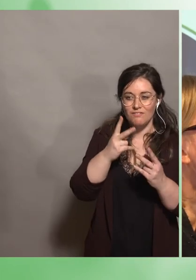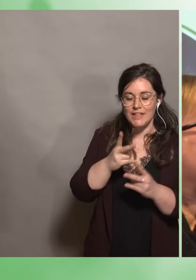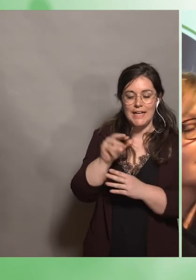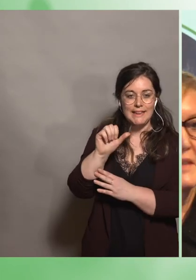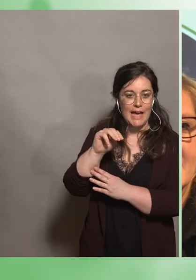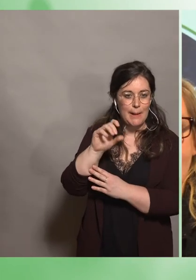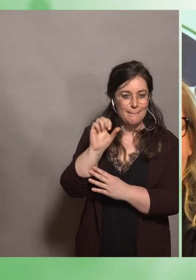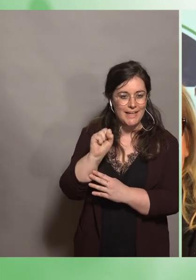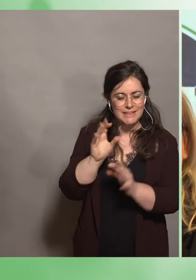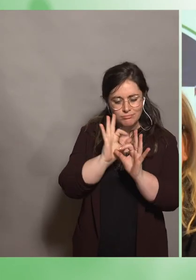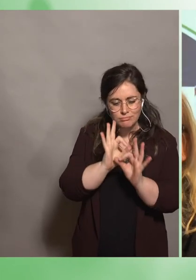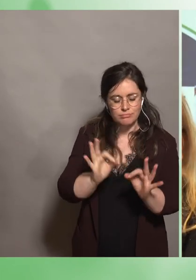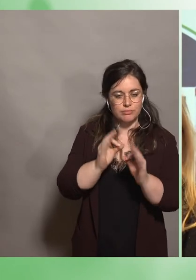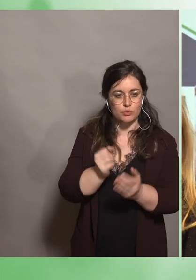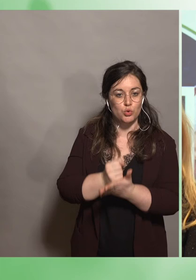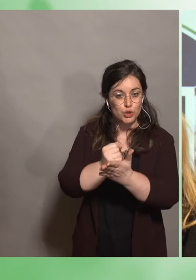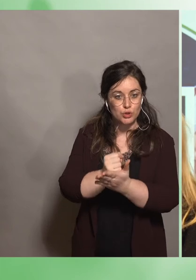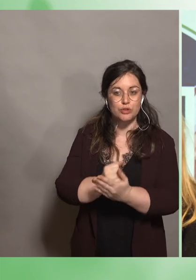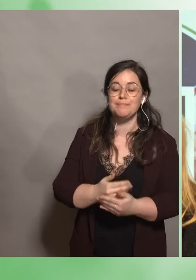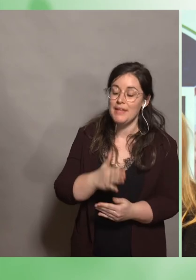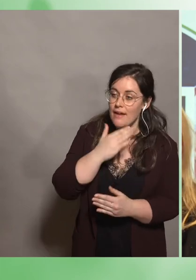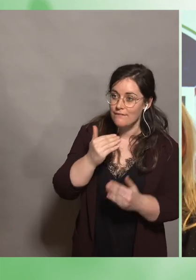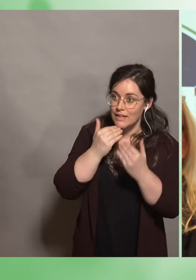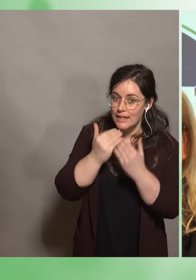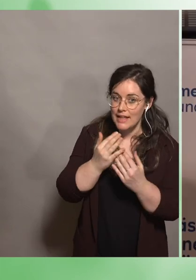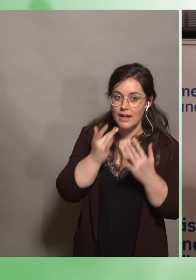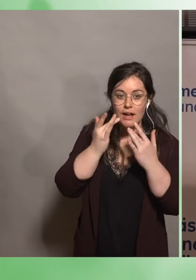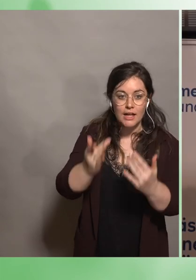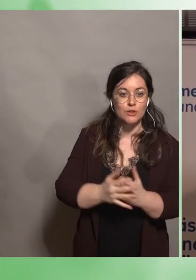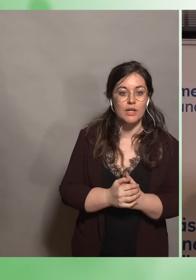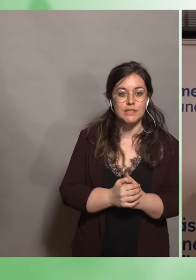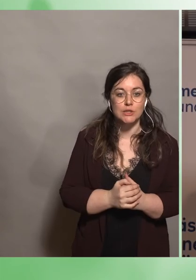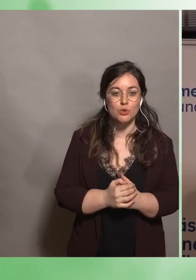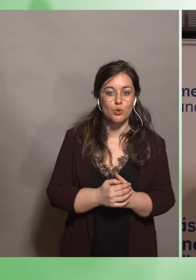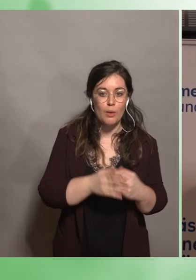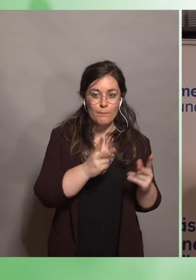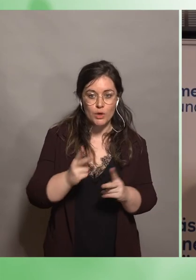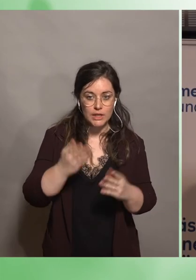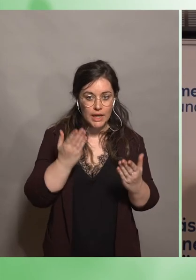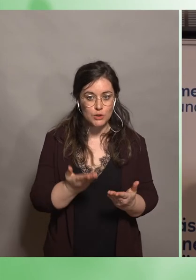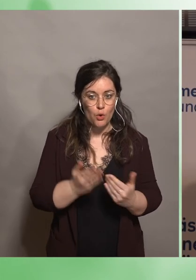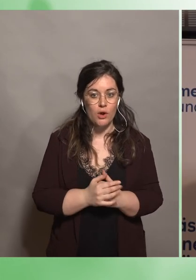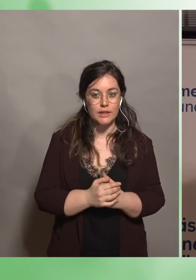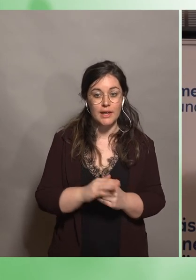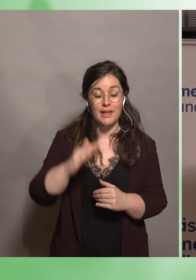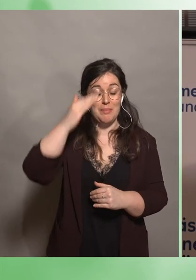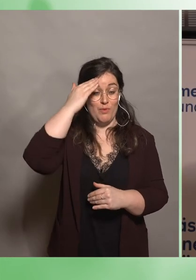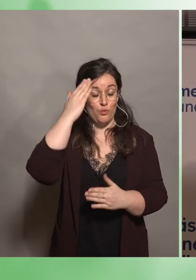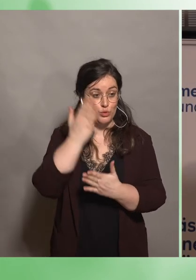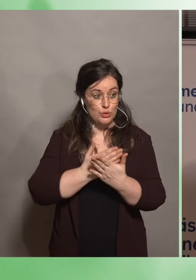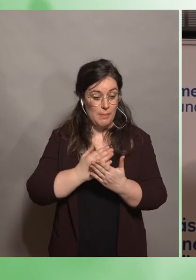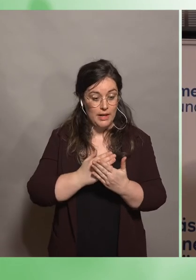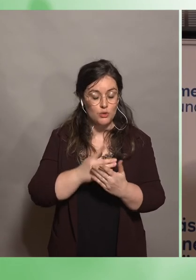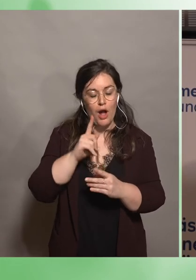unterstützen? Ja, vielen Dank und Gratulation zu der Möglichkeit von heute für die Bewusstseinsbildung und auch für